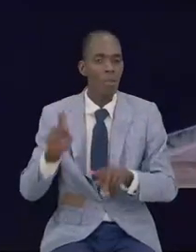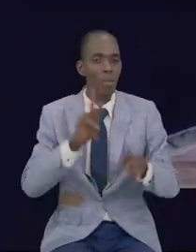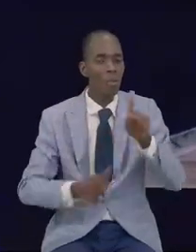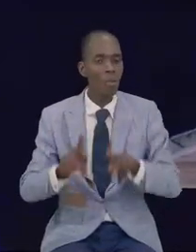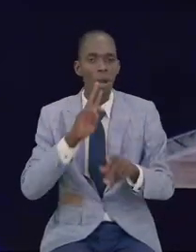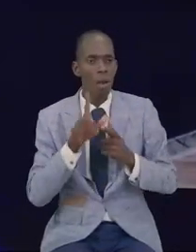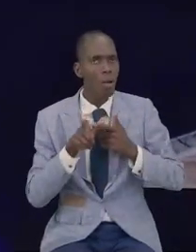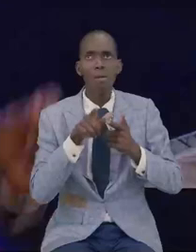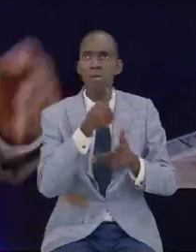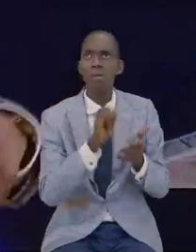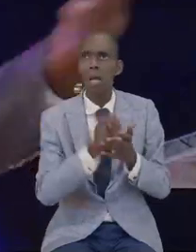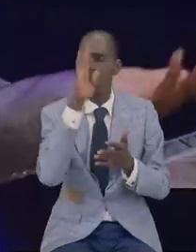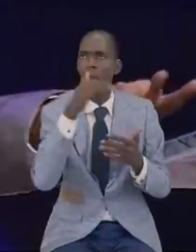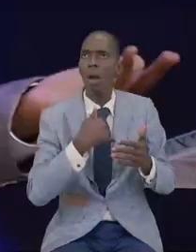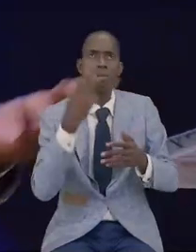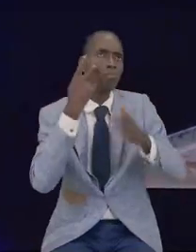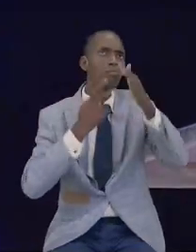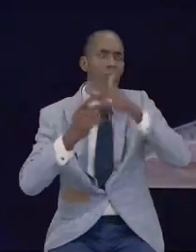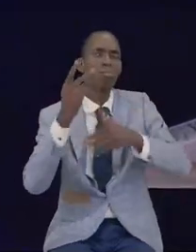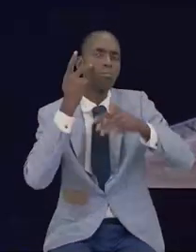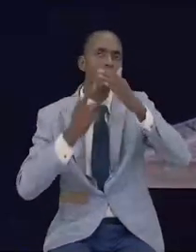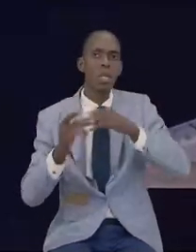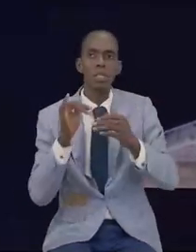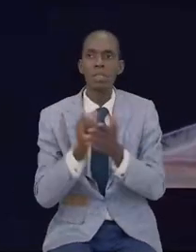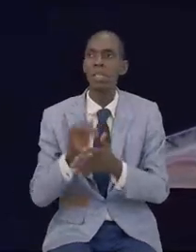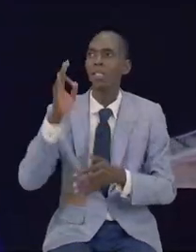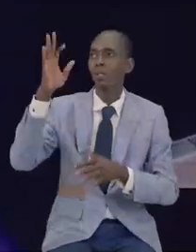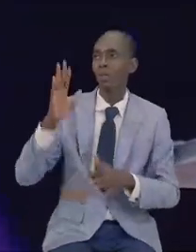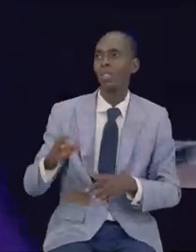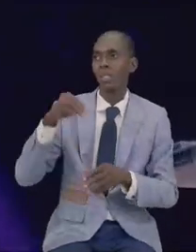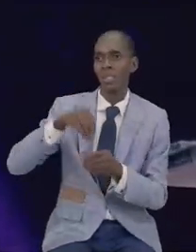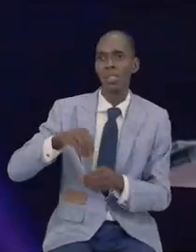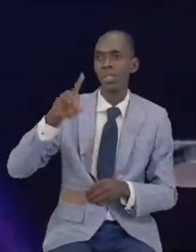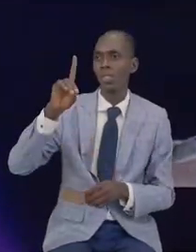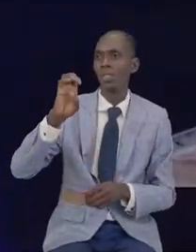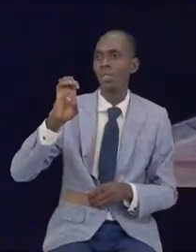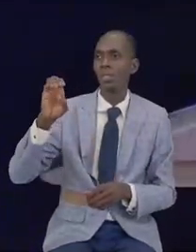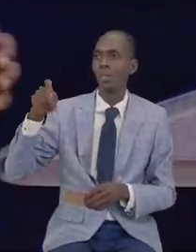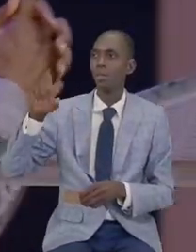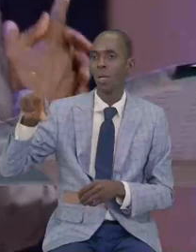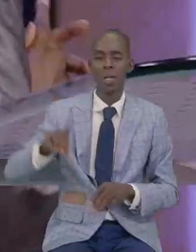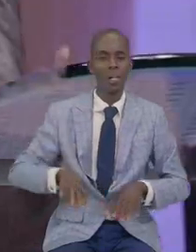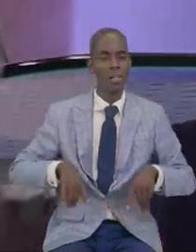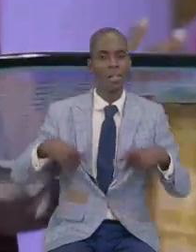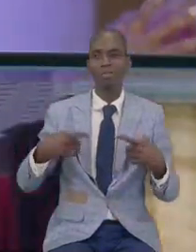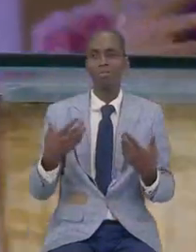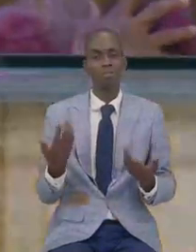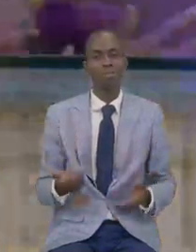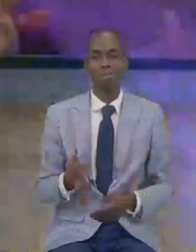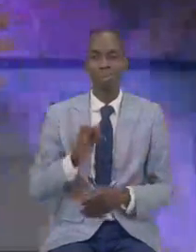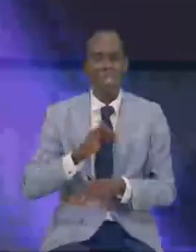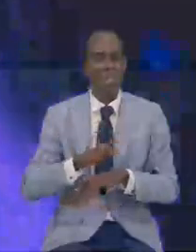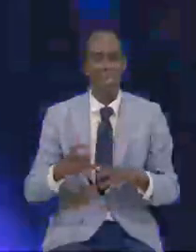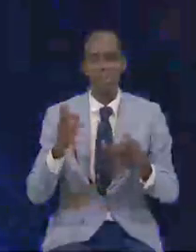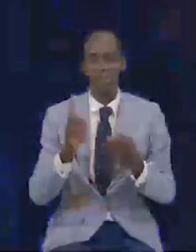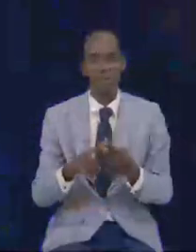eux, que l'homme n'en a pas parlé. Et le passage de la vie profonde, pour commencer. Je ne veux pas que vous